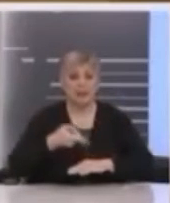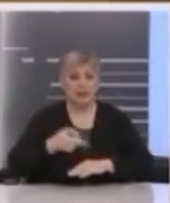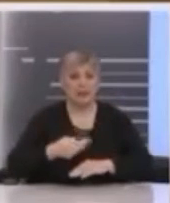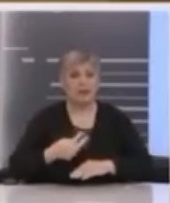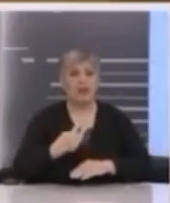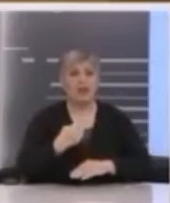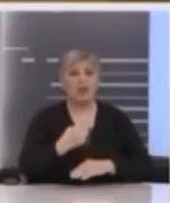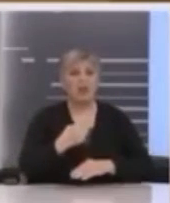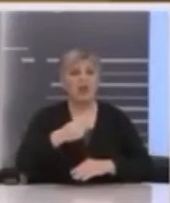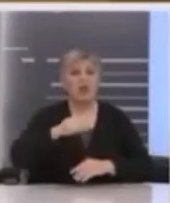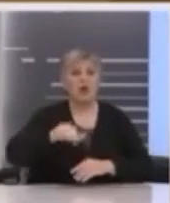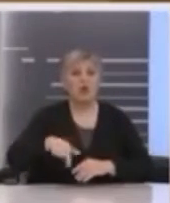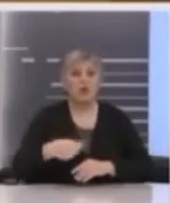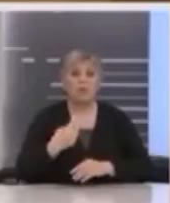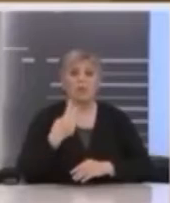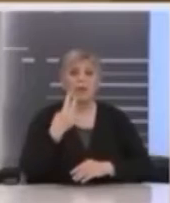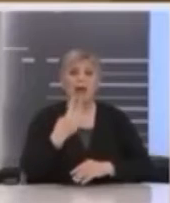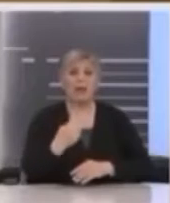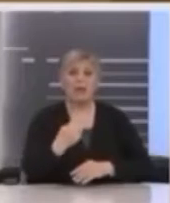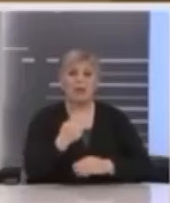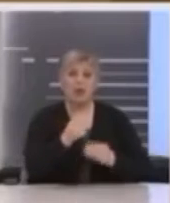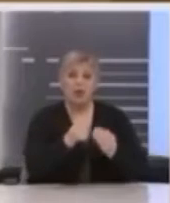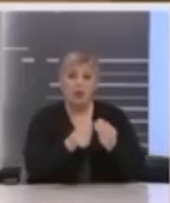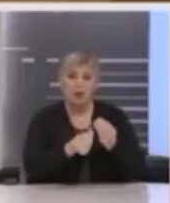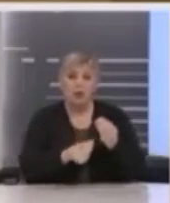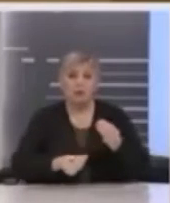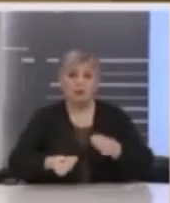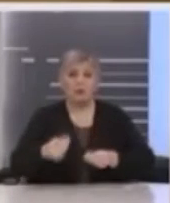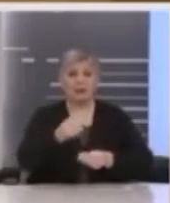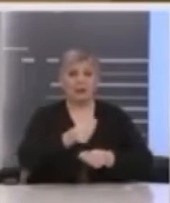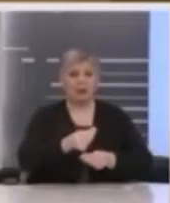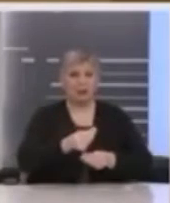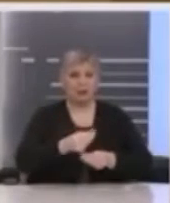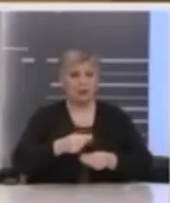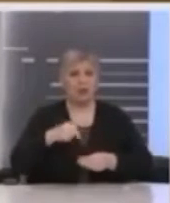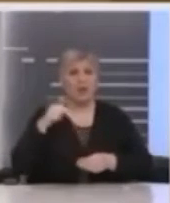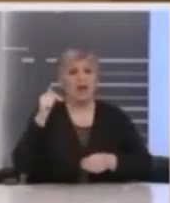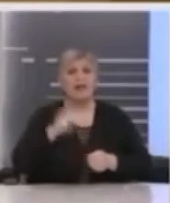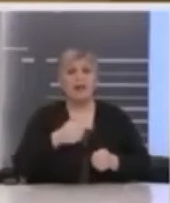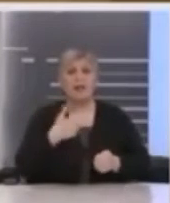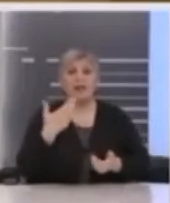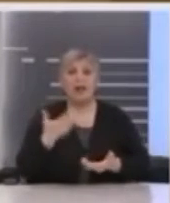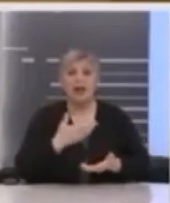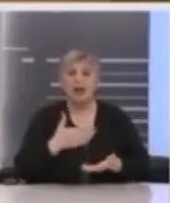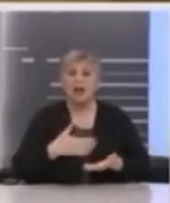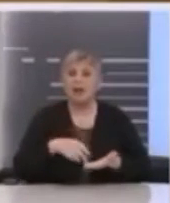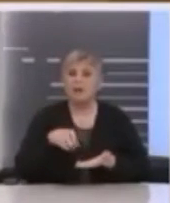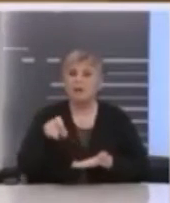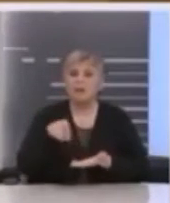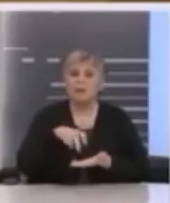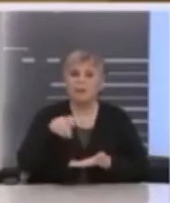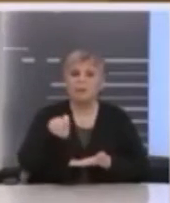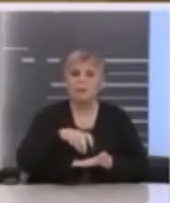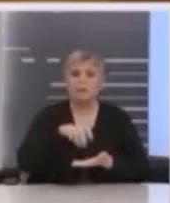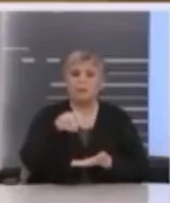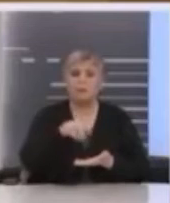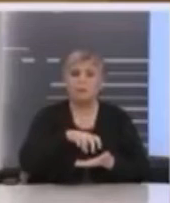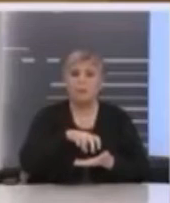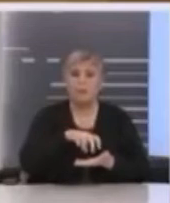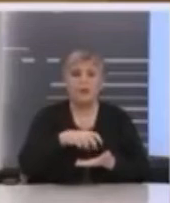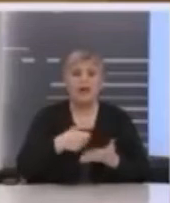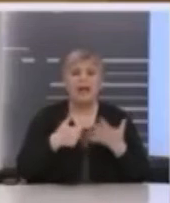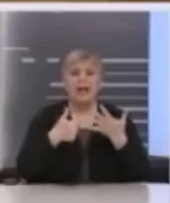3,2% του ΑΕΠ περισσότερο. Δηλαδή αντλήθηκαν από την οικονομία παραπάνω περίπου 6